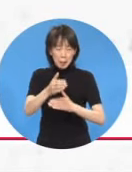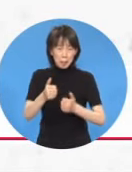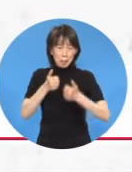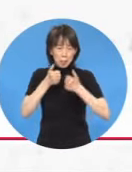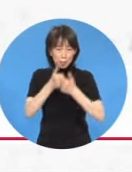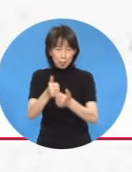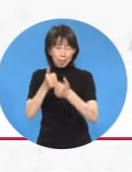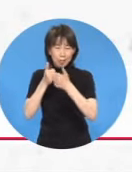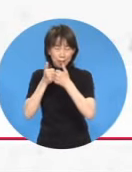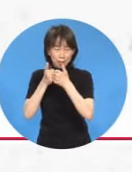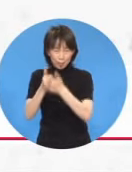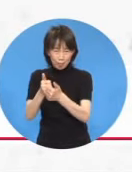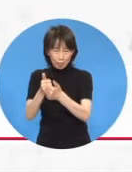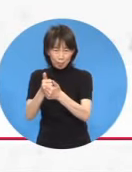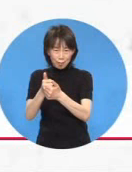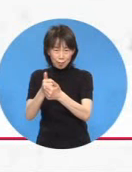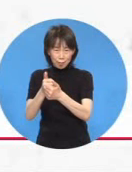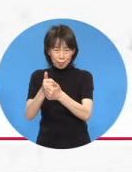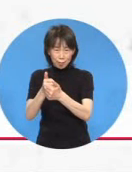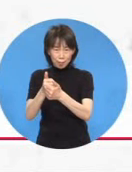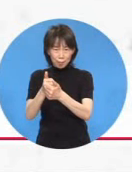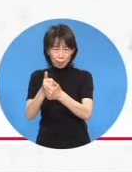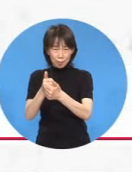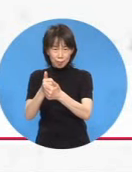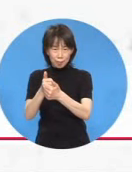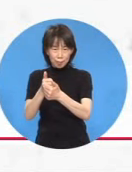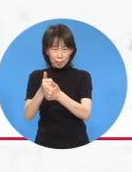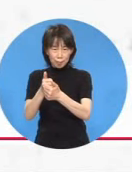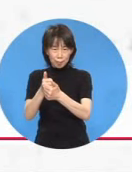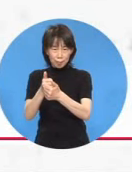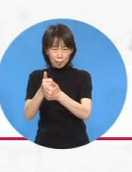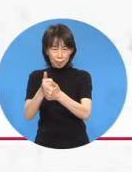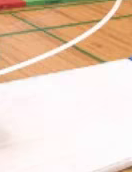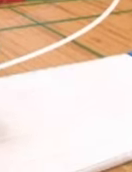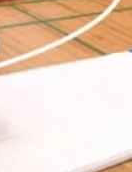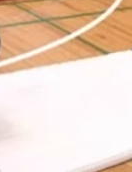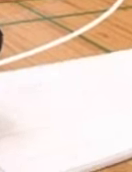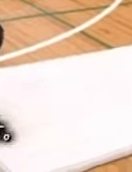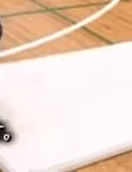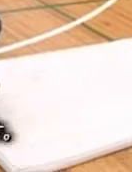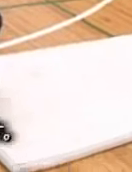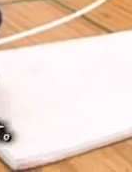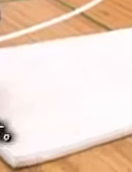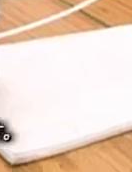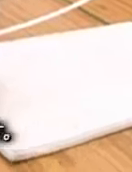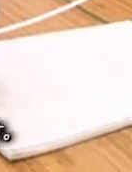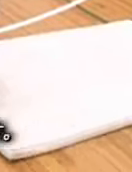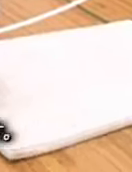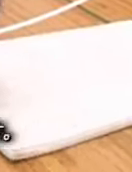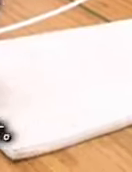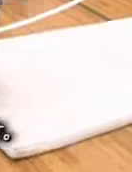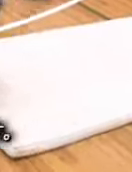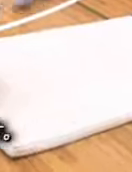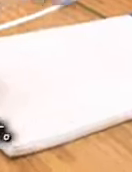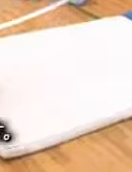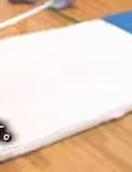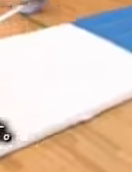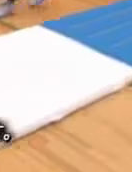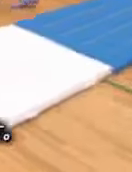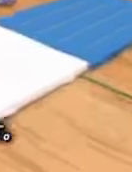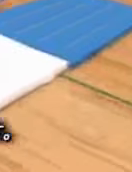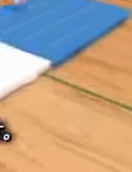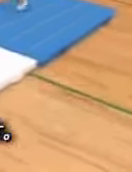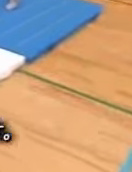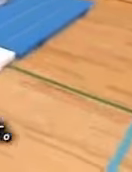など苦手な種目の克服に挑みました自分のおへそを見るようにする